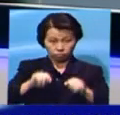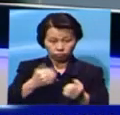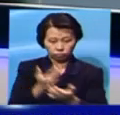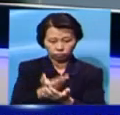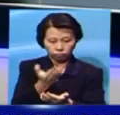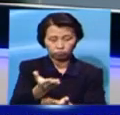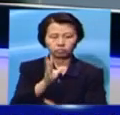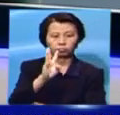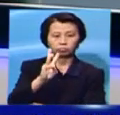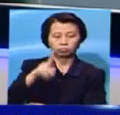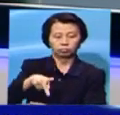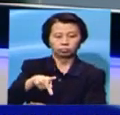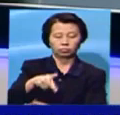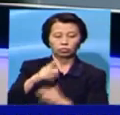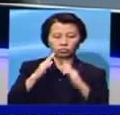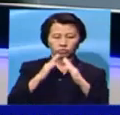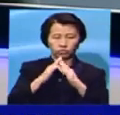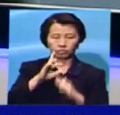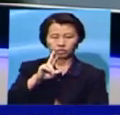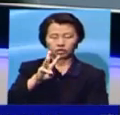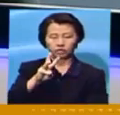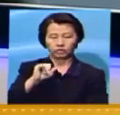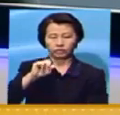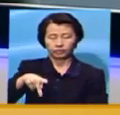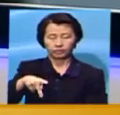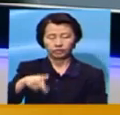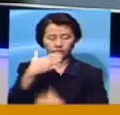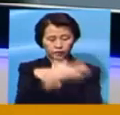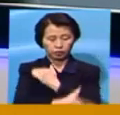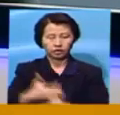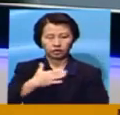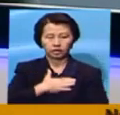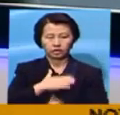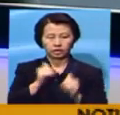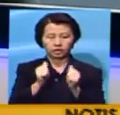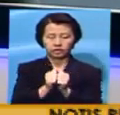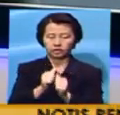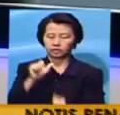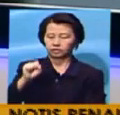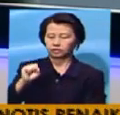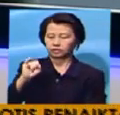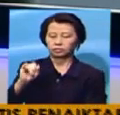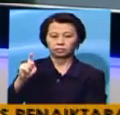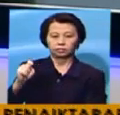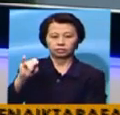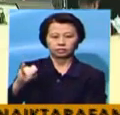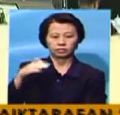wilayah Persekutuan rumawib ikuti segmen negaraku bersama wartawan Siti Salwa